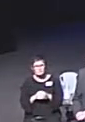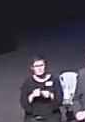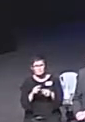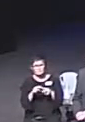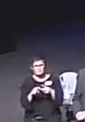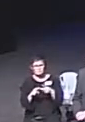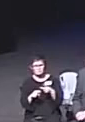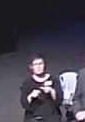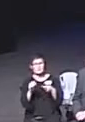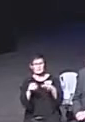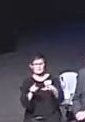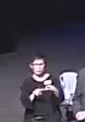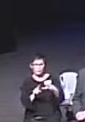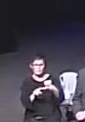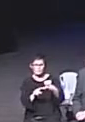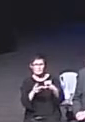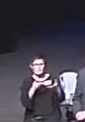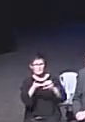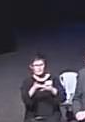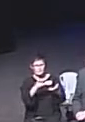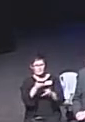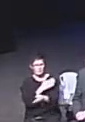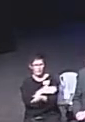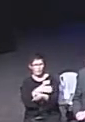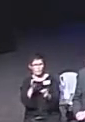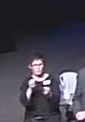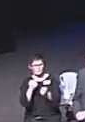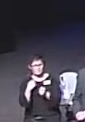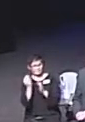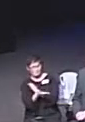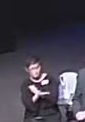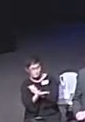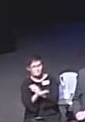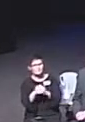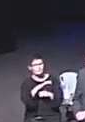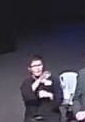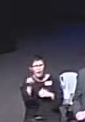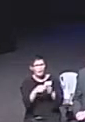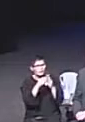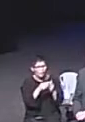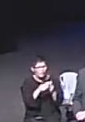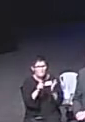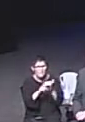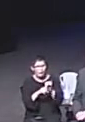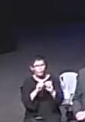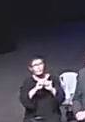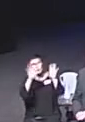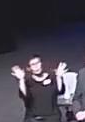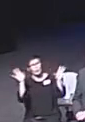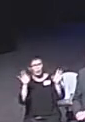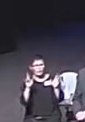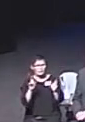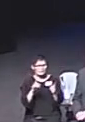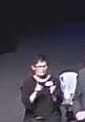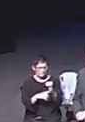Niin. Sitten täällä on kolmonen, viestinnän ja palveluiden saavutettavuudesta. Kaikkien oppaiden ei tarvitse olla virtuaalisia, ja